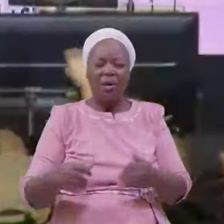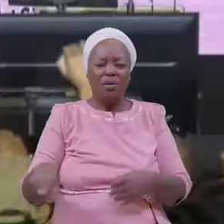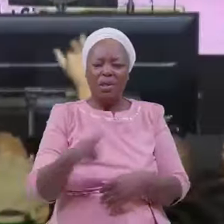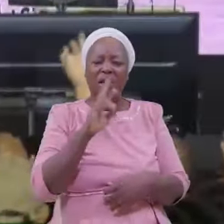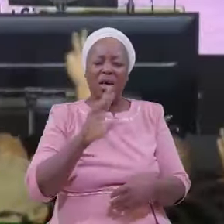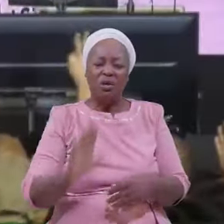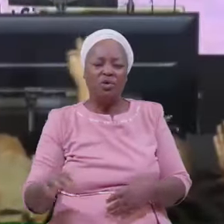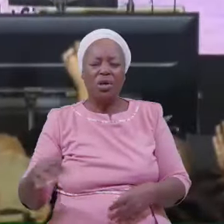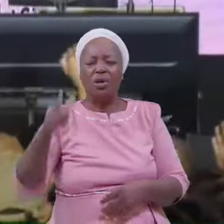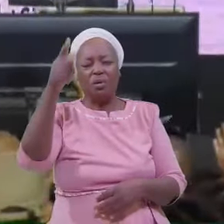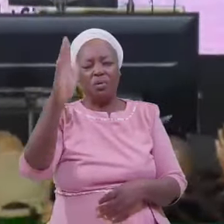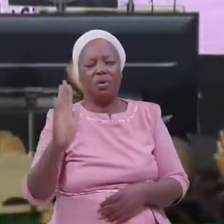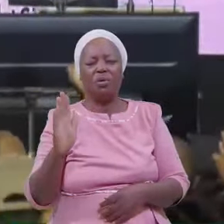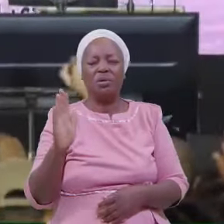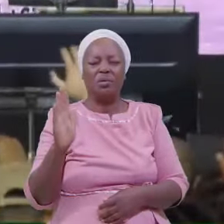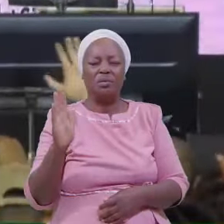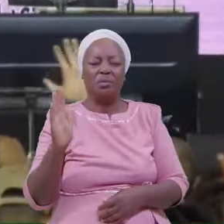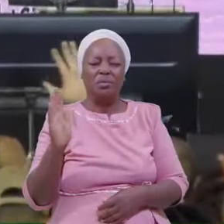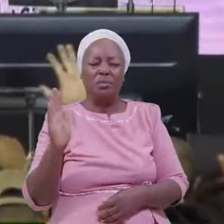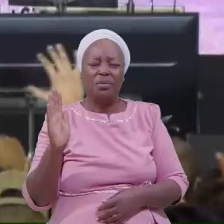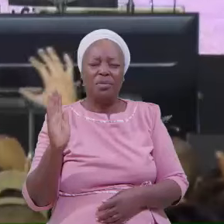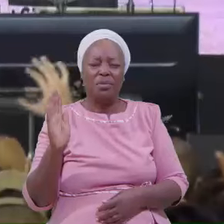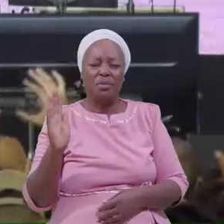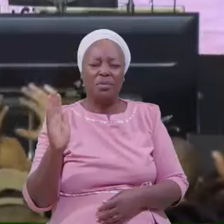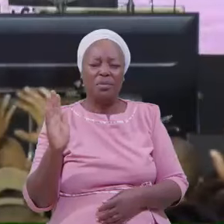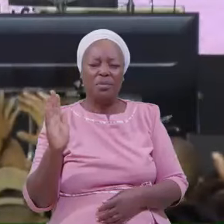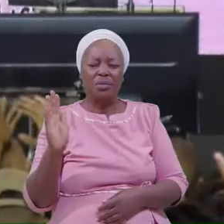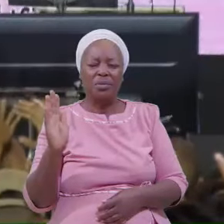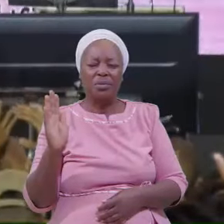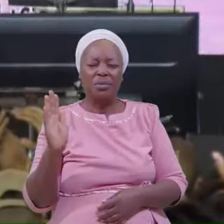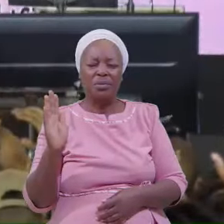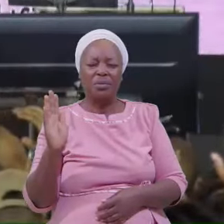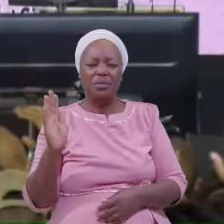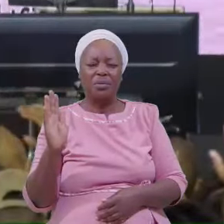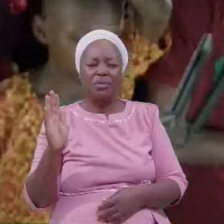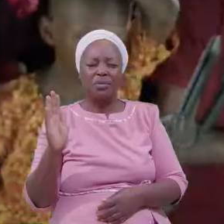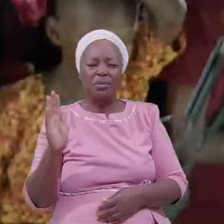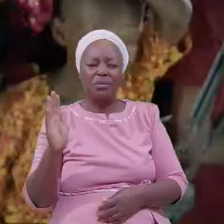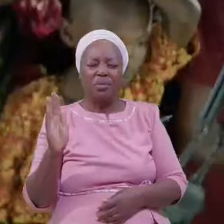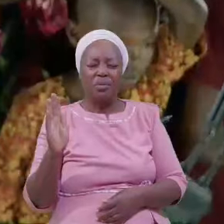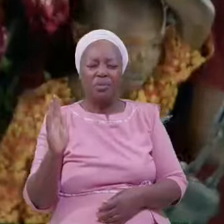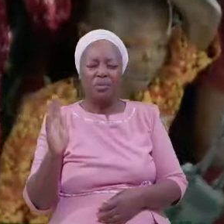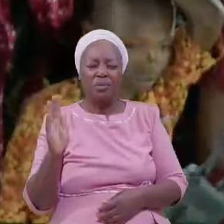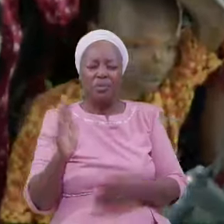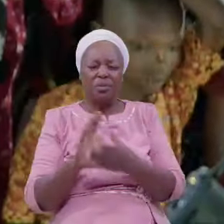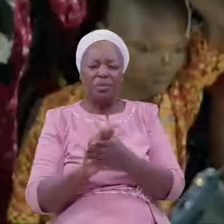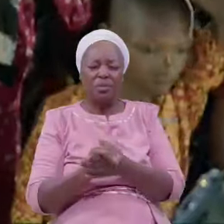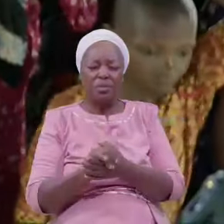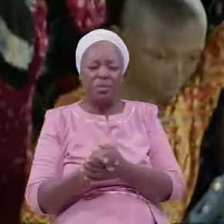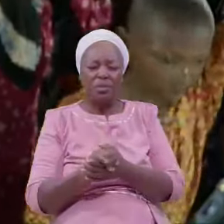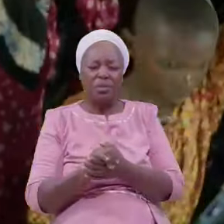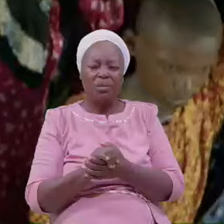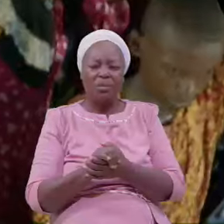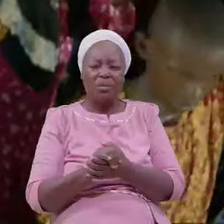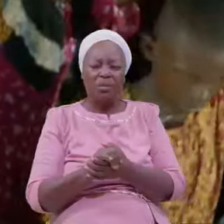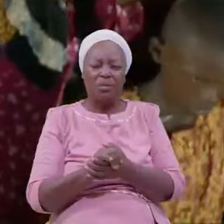Banal na Espiritu, itatak mo at sabihin mo sa kanila na sila ngayon ay anak na